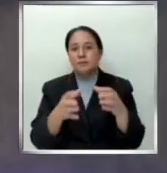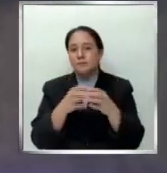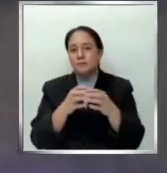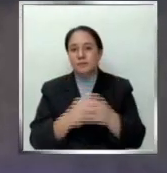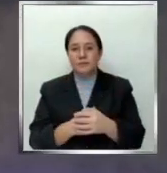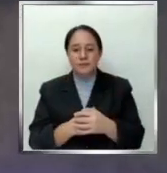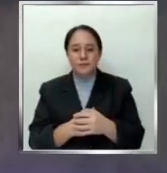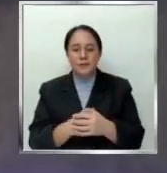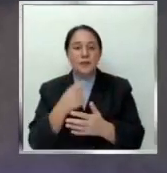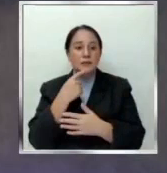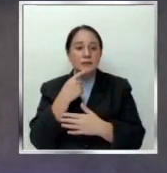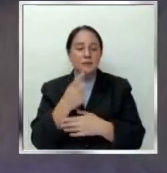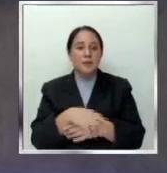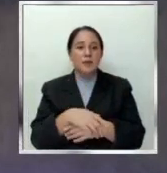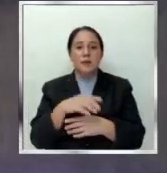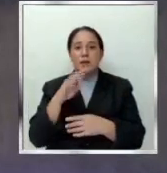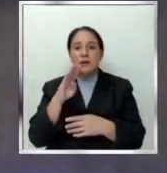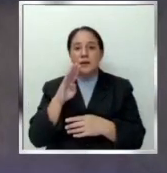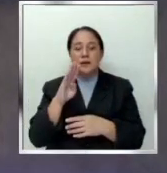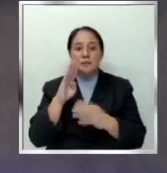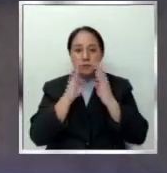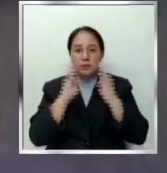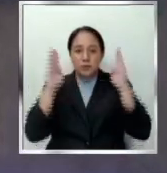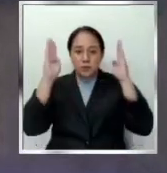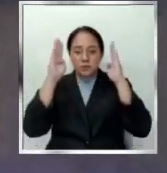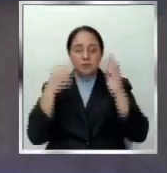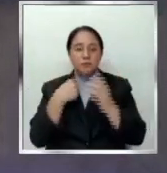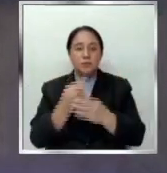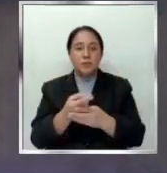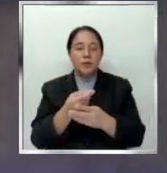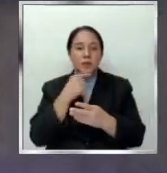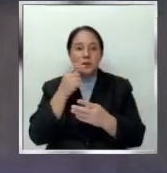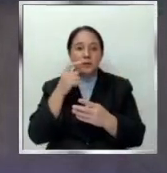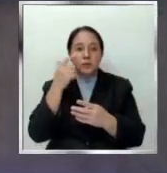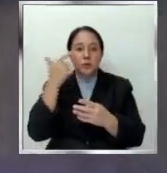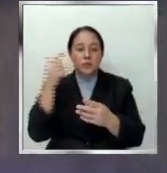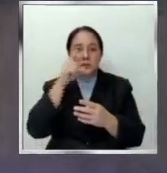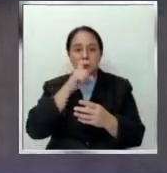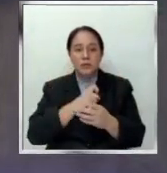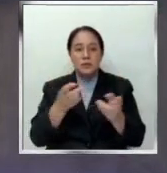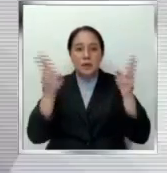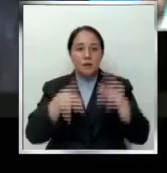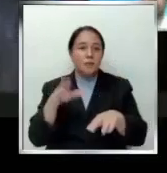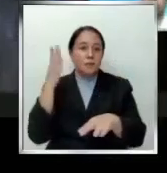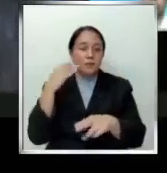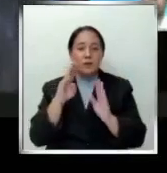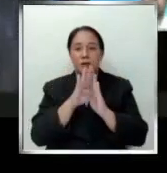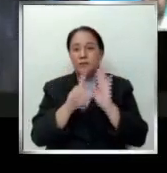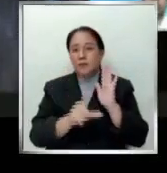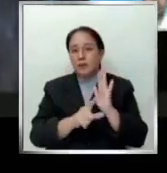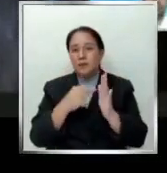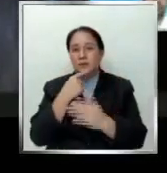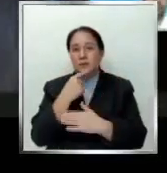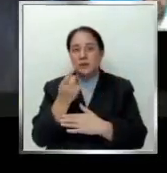Sinabi po ni Bishop Pablo Virgilio David na hindi totoo na golden age ng bansa ang mga nangyari noong martial law. Sagot po yan ang obispo